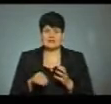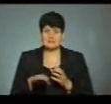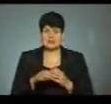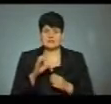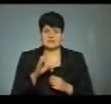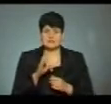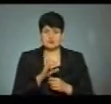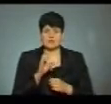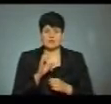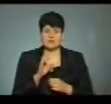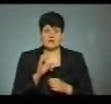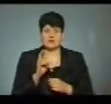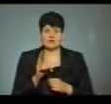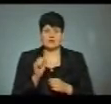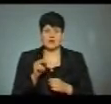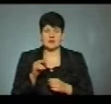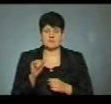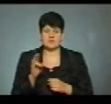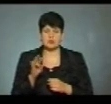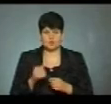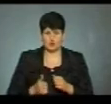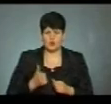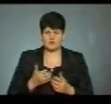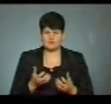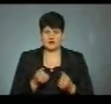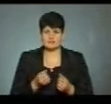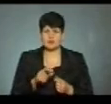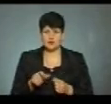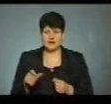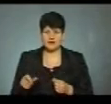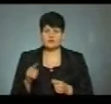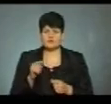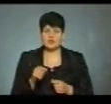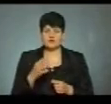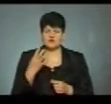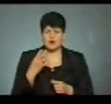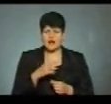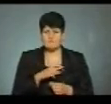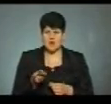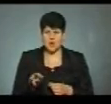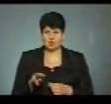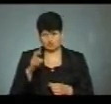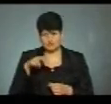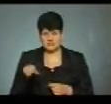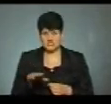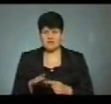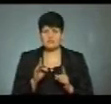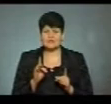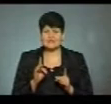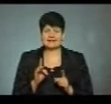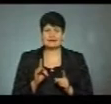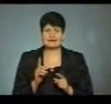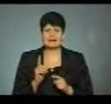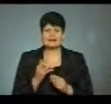Капінос, Кремінь. Гордість бере за таких людей, і що на 40-мільйонну державу тільки кілька